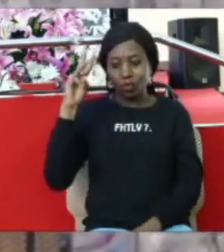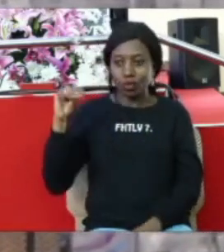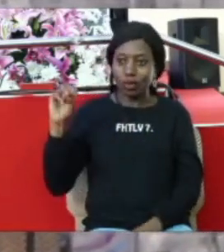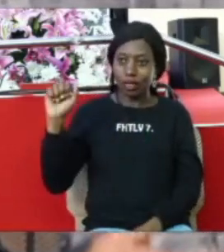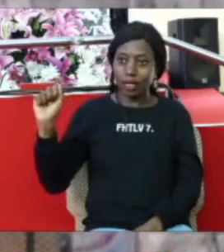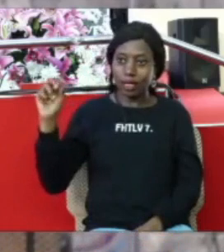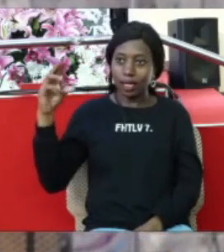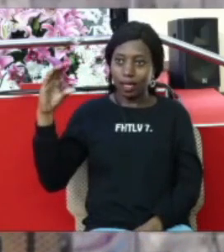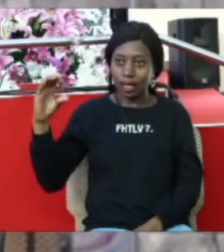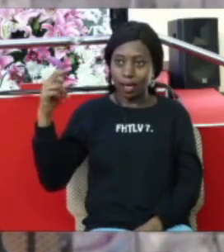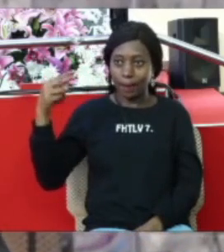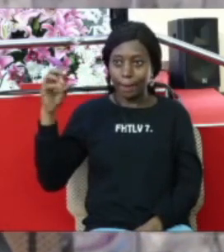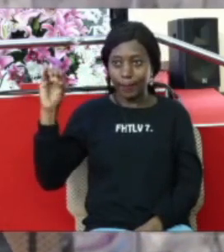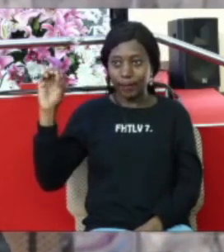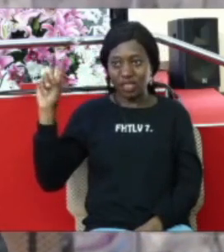That is crazy.